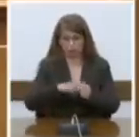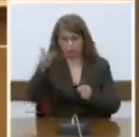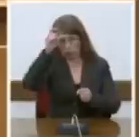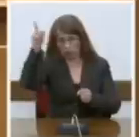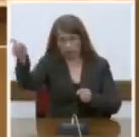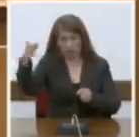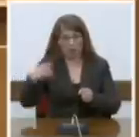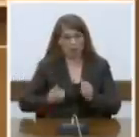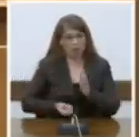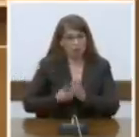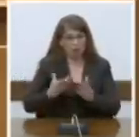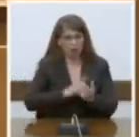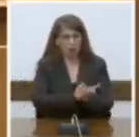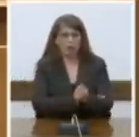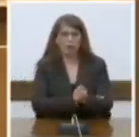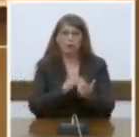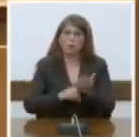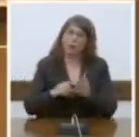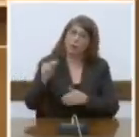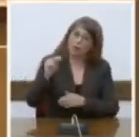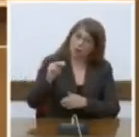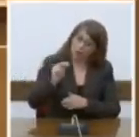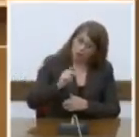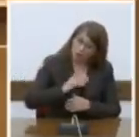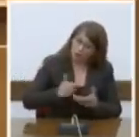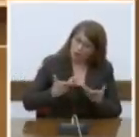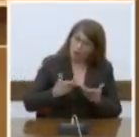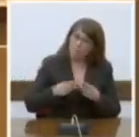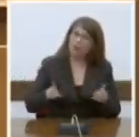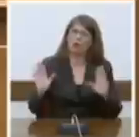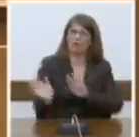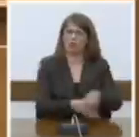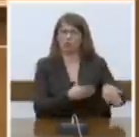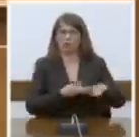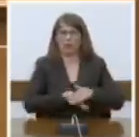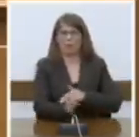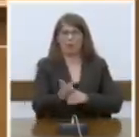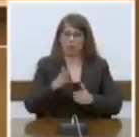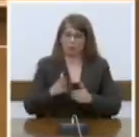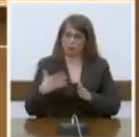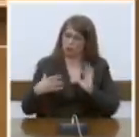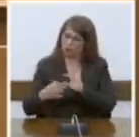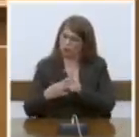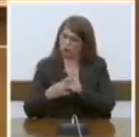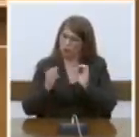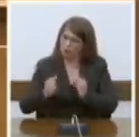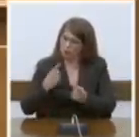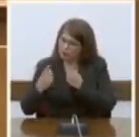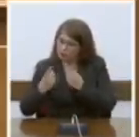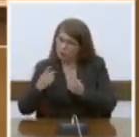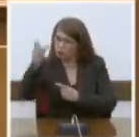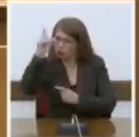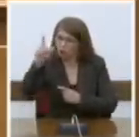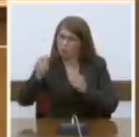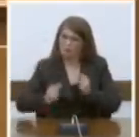μια νέα δυναμική που πρέπει να αξιοποιηθεί ώστε η Τουρκία να δεσμευτεί σε ένα πλαίσιο διαλόγου στη βάση του διεθνούς δικαίου. Με απότερο στόχο